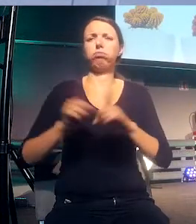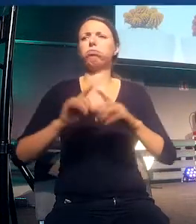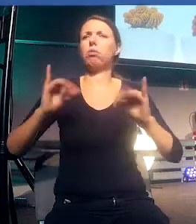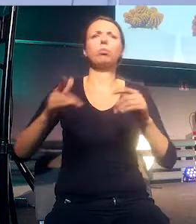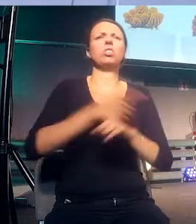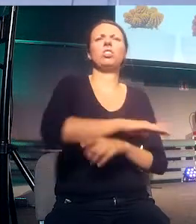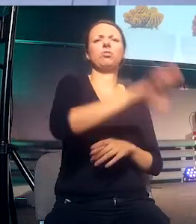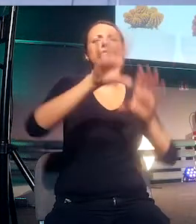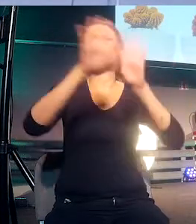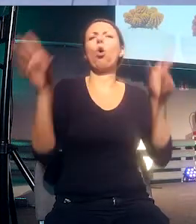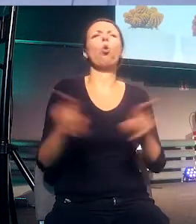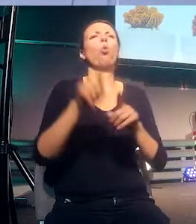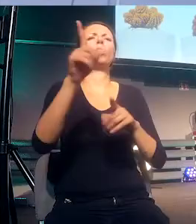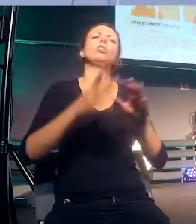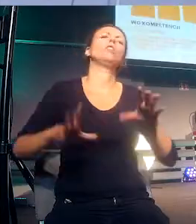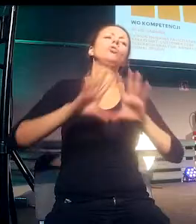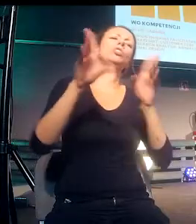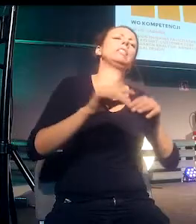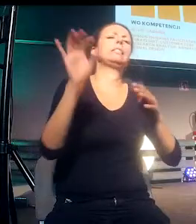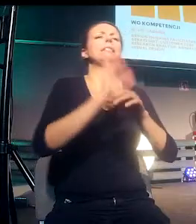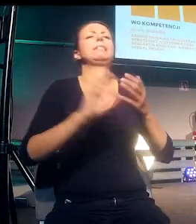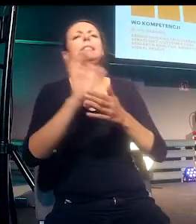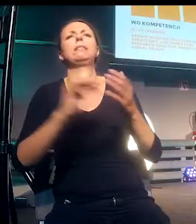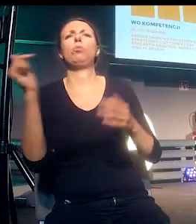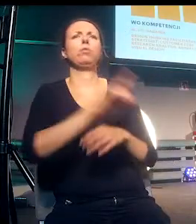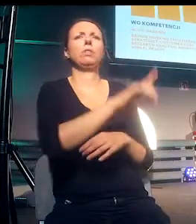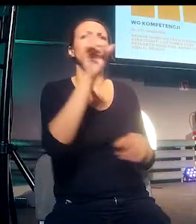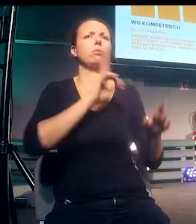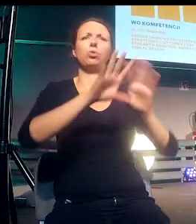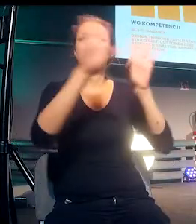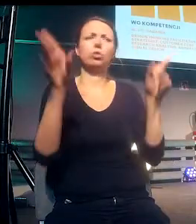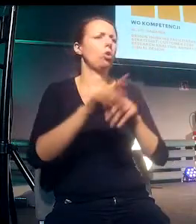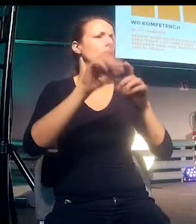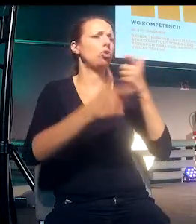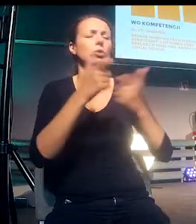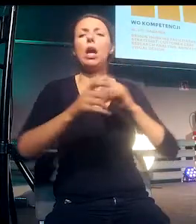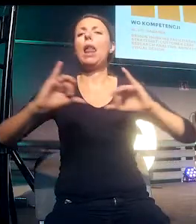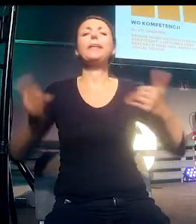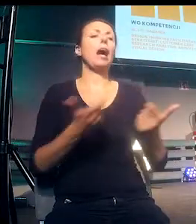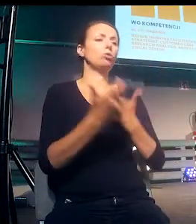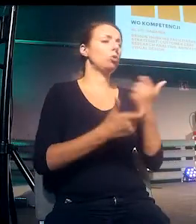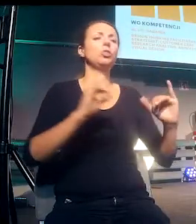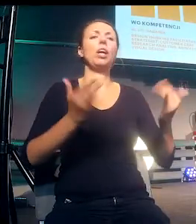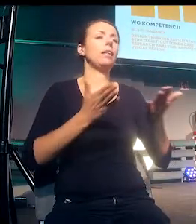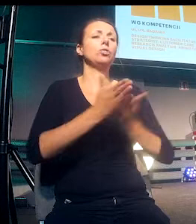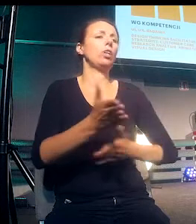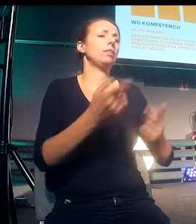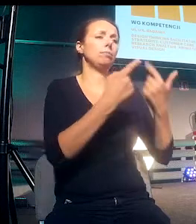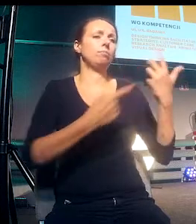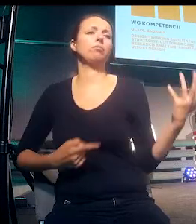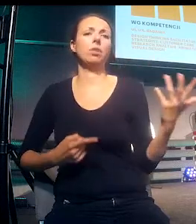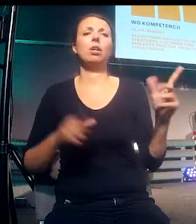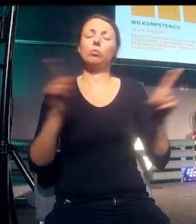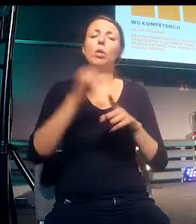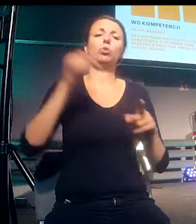będą potrafić to samo. Więc jak można sobie z tym poradzić? Zaakceptowanie różnorodności